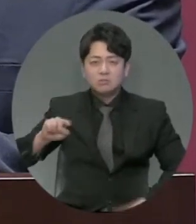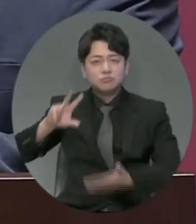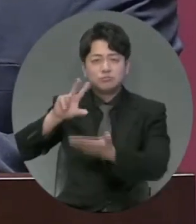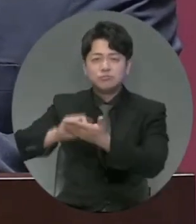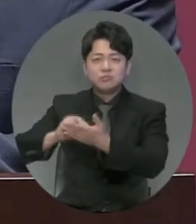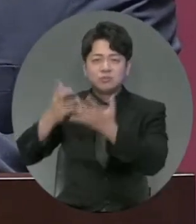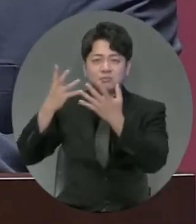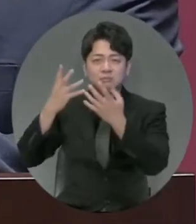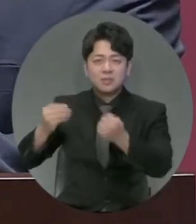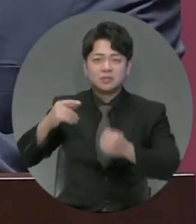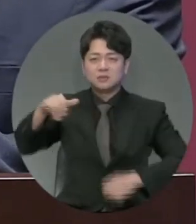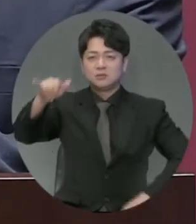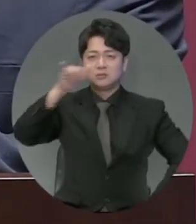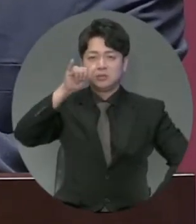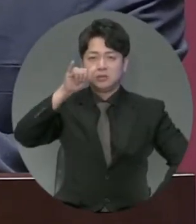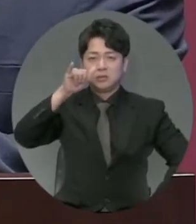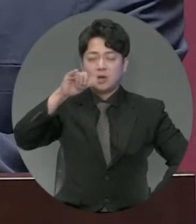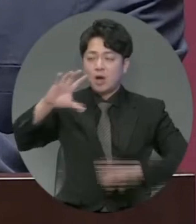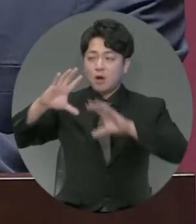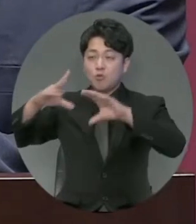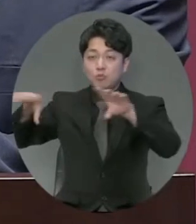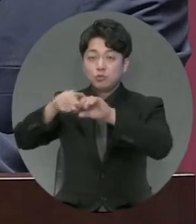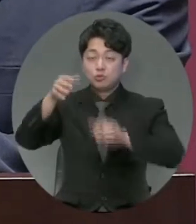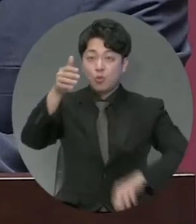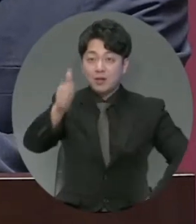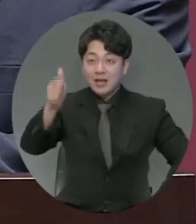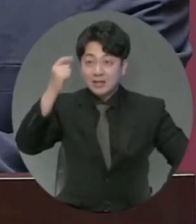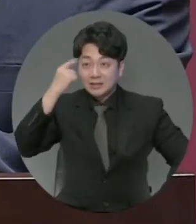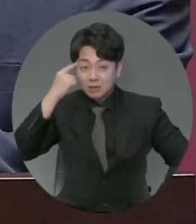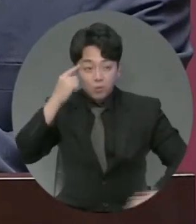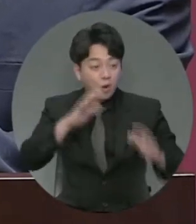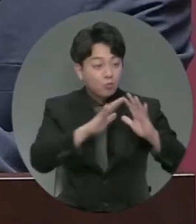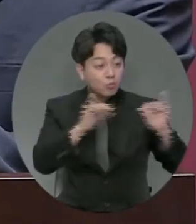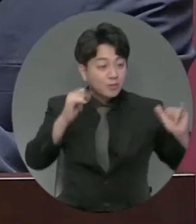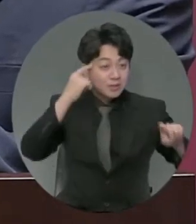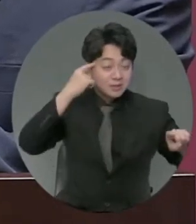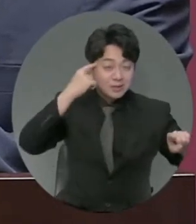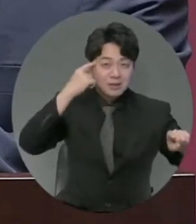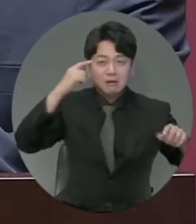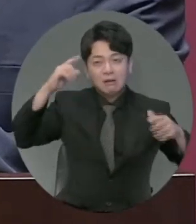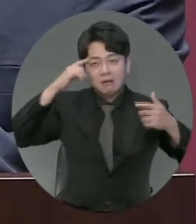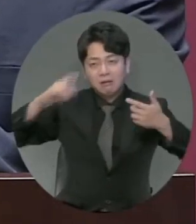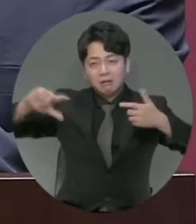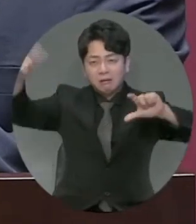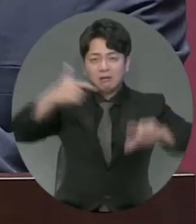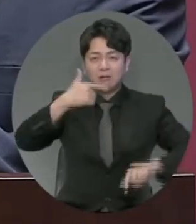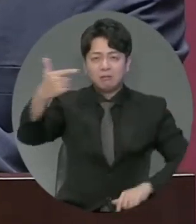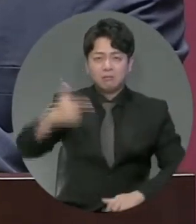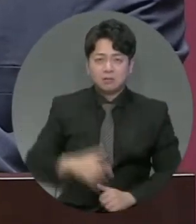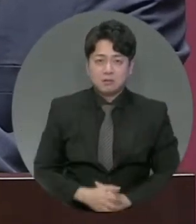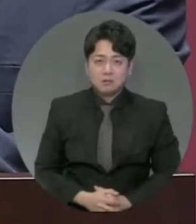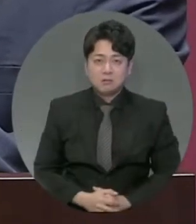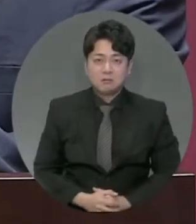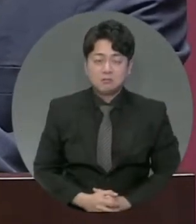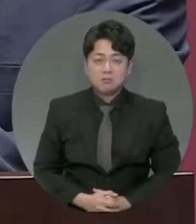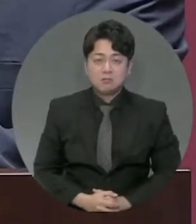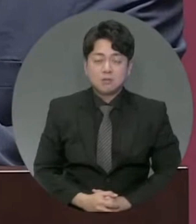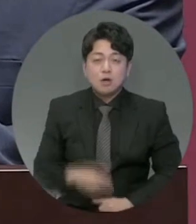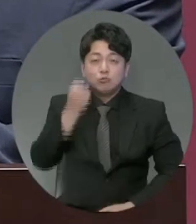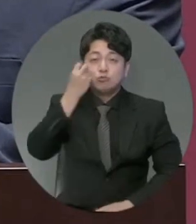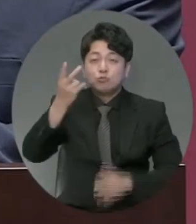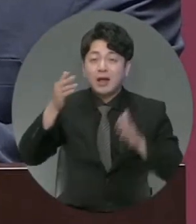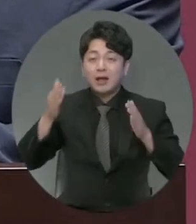것과 국민이 생각하는 것은 너무나 괴리가 많습니다. 두 달간 윤석열 정부의 외교 안보